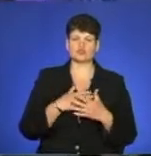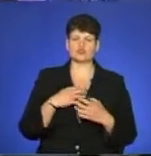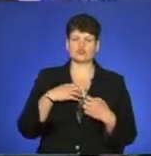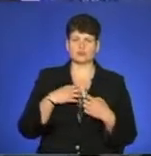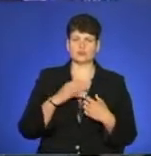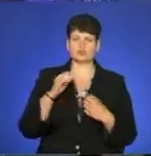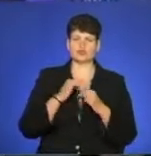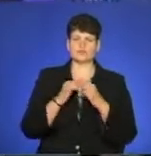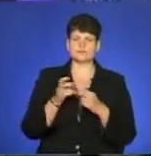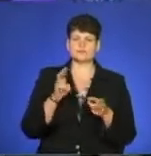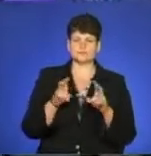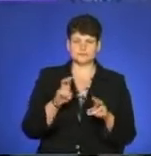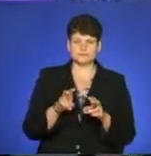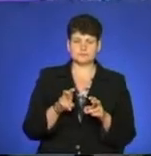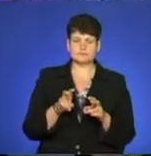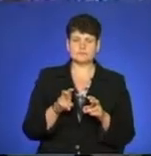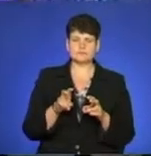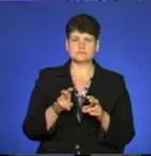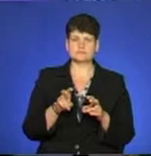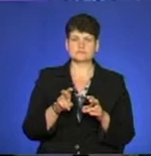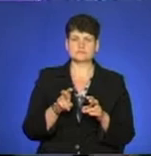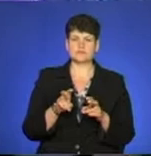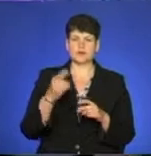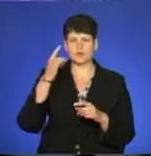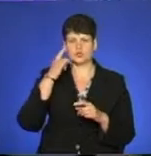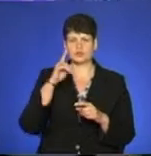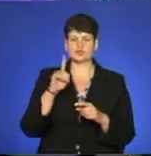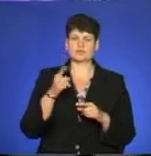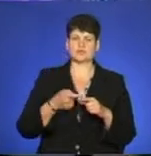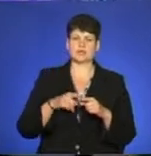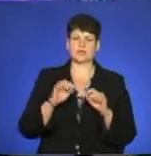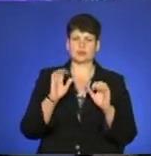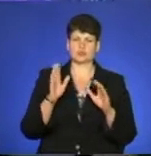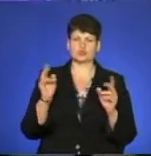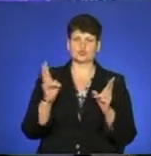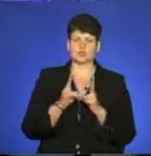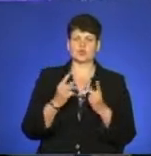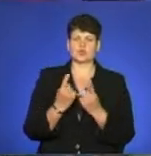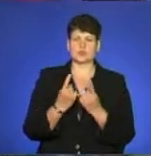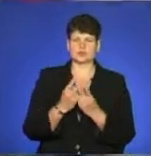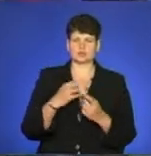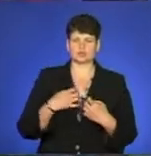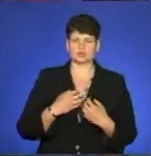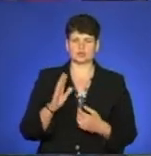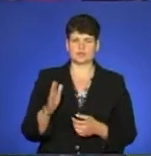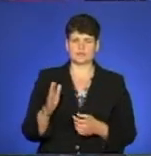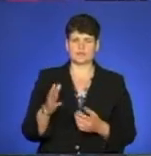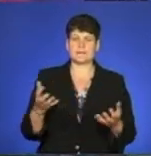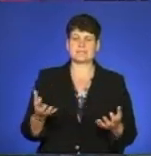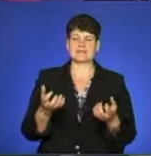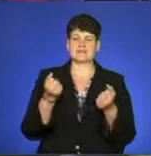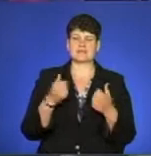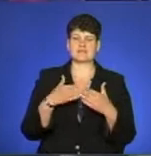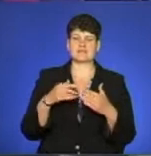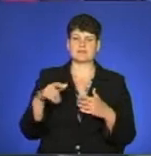часто навідуватися і думаю, що будемо зустрічатися з однокласниками, але сумувати дуже буду. Підтримати